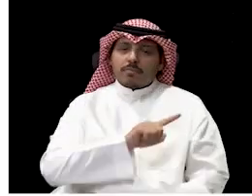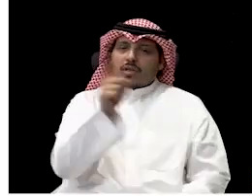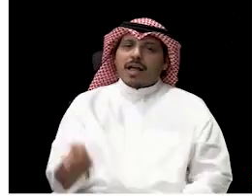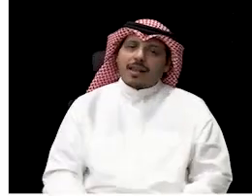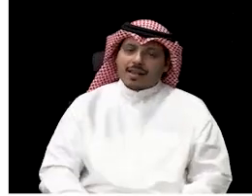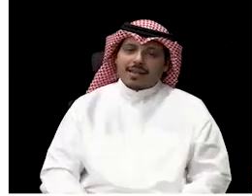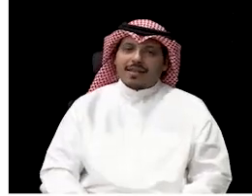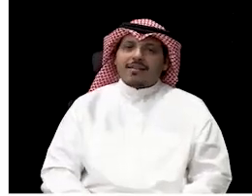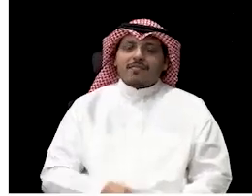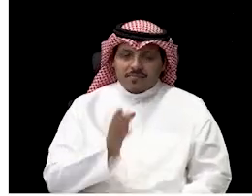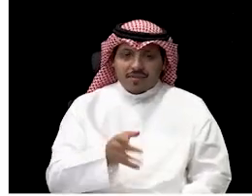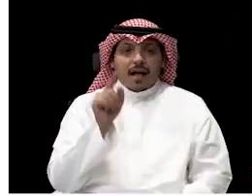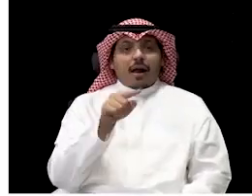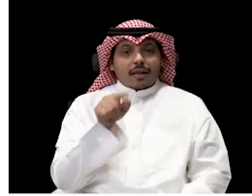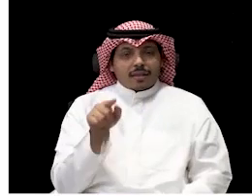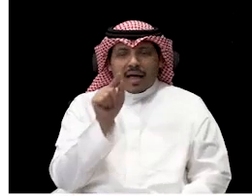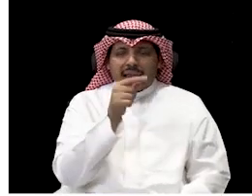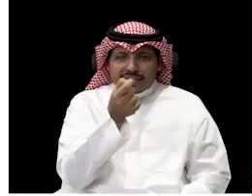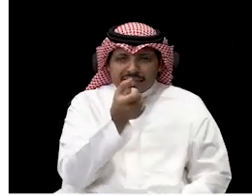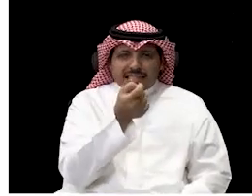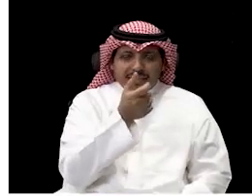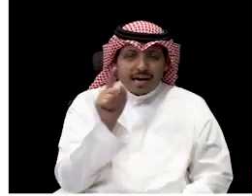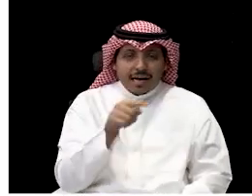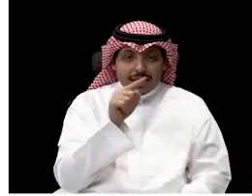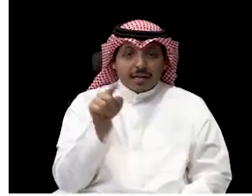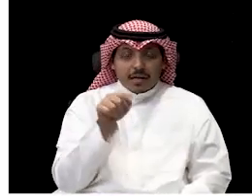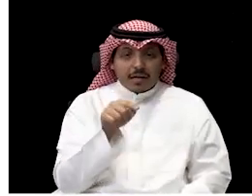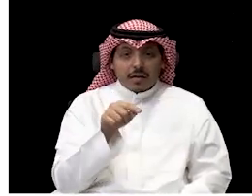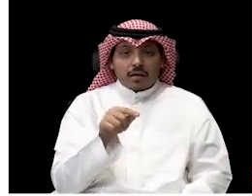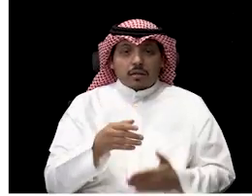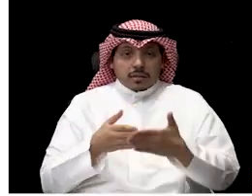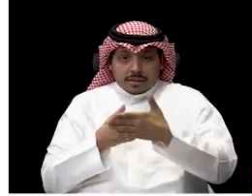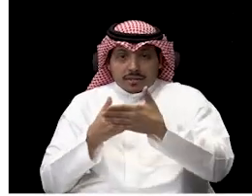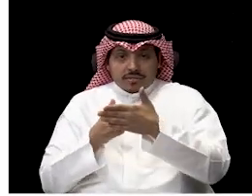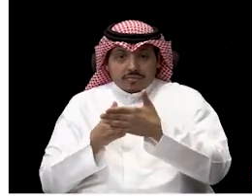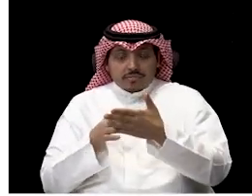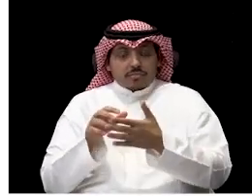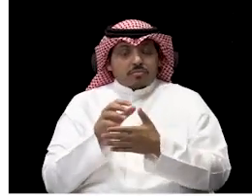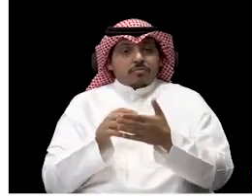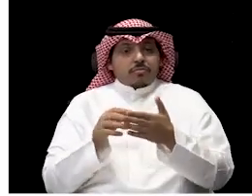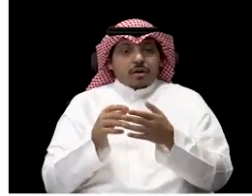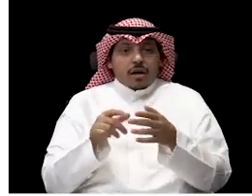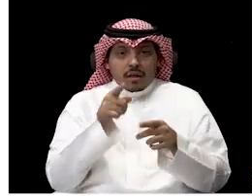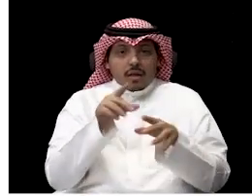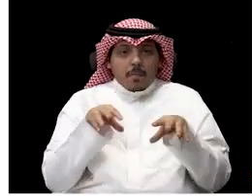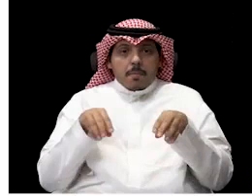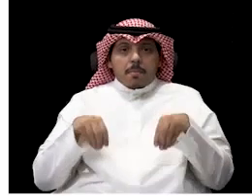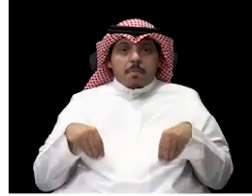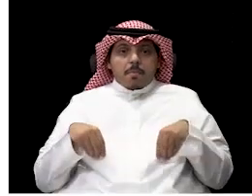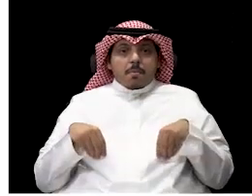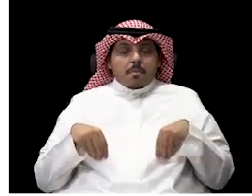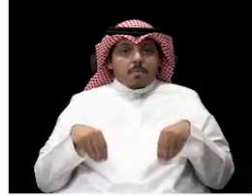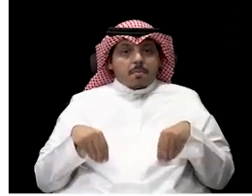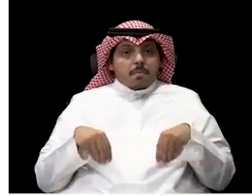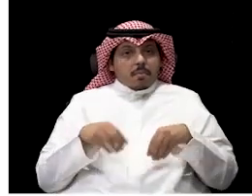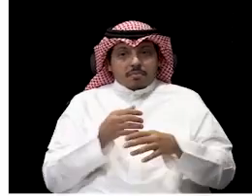نقول، هل ذلك يعيق إنجازك الذاتي؟ بالتأكيد لا، لأن الإنسان يستفيد